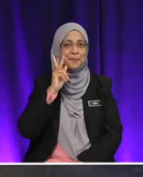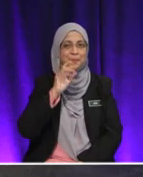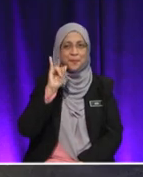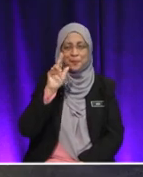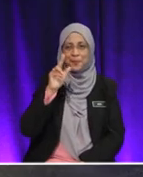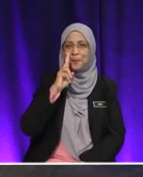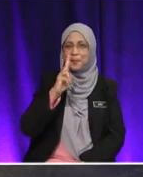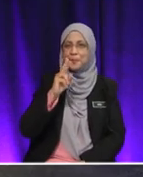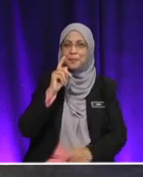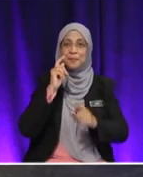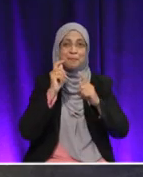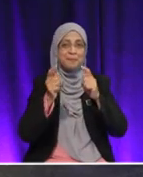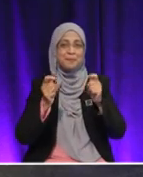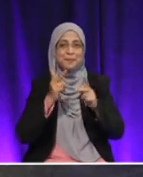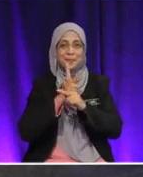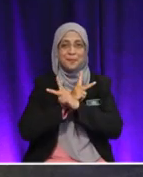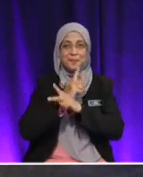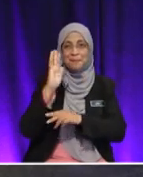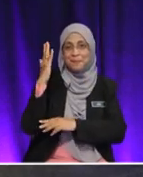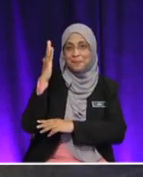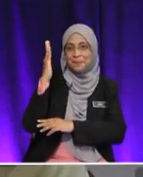kepada preetika lama